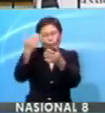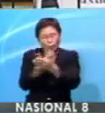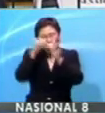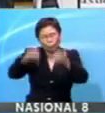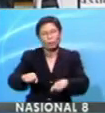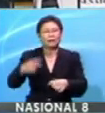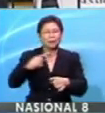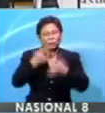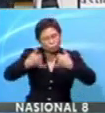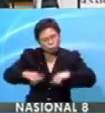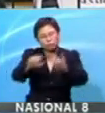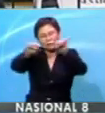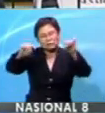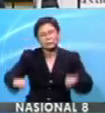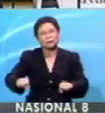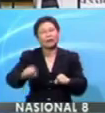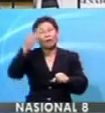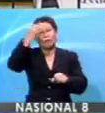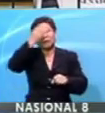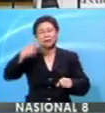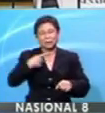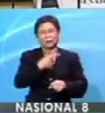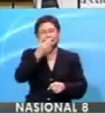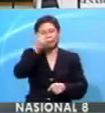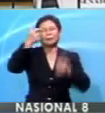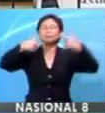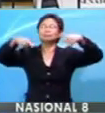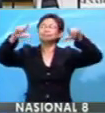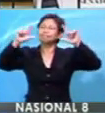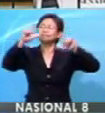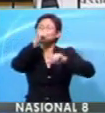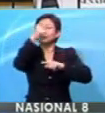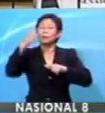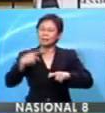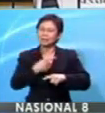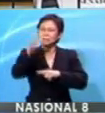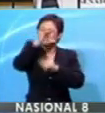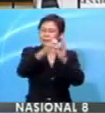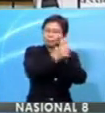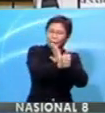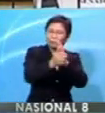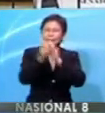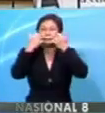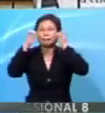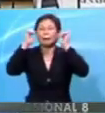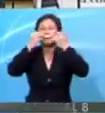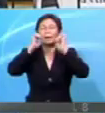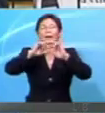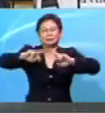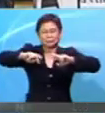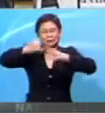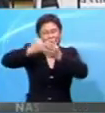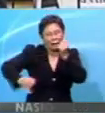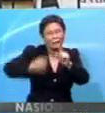teruskan dengan sistem dan juga falsafah kita yang saya rasa lebih bermaruah dengan kita mencari bakat-bakat yang lahir sebagai